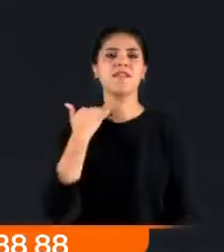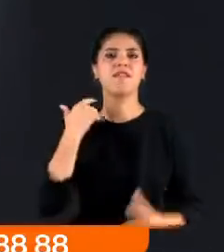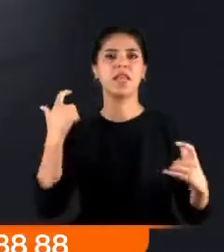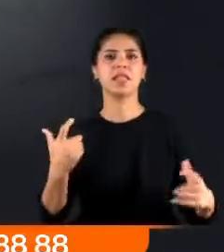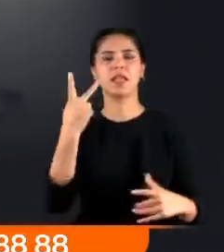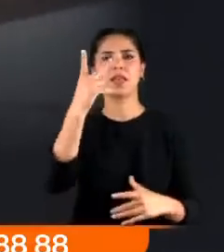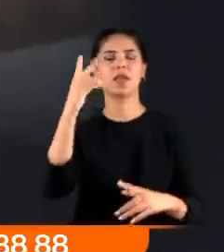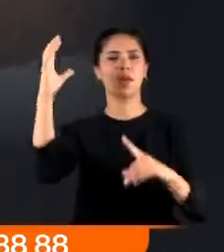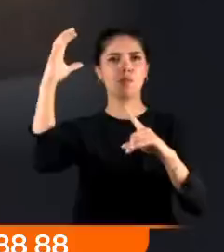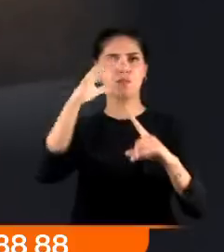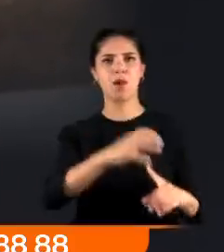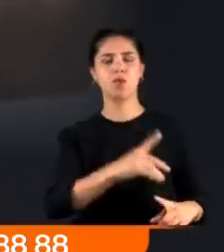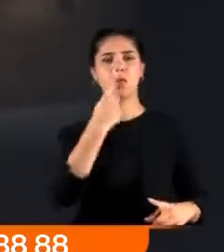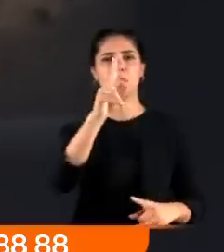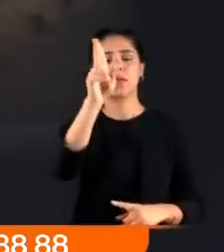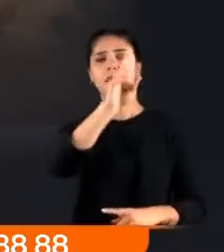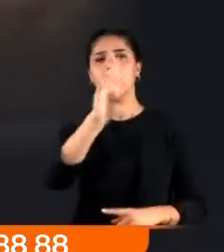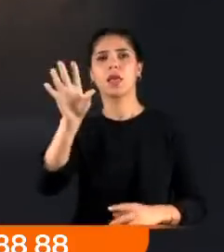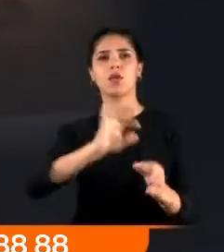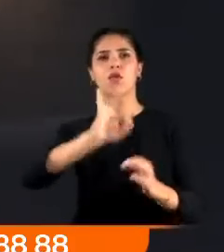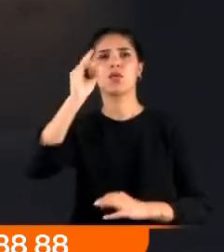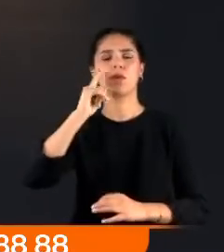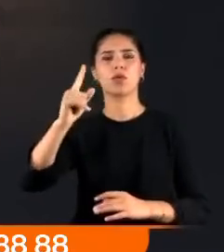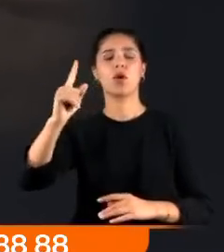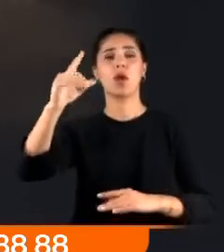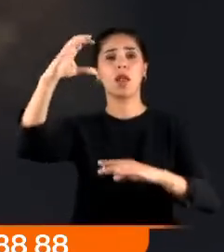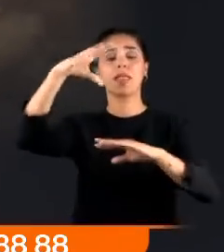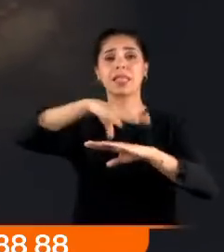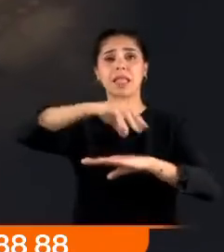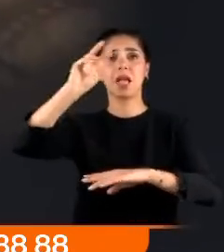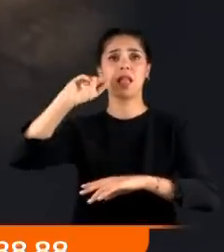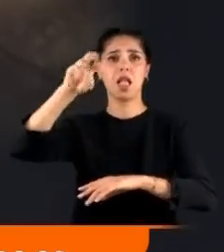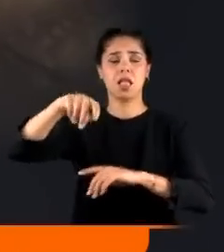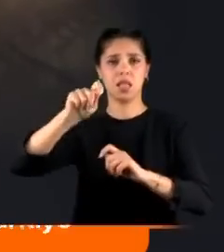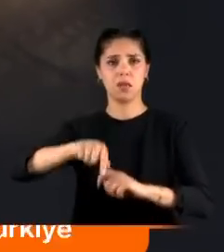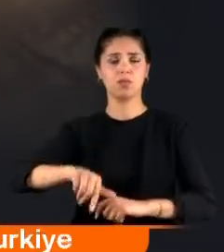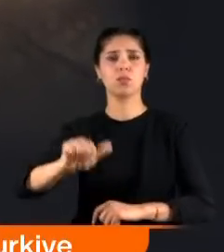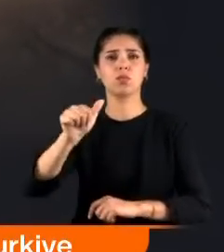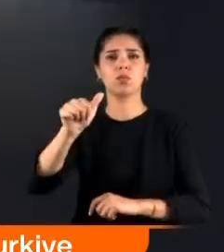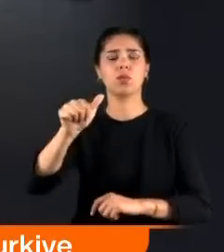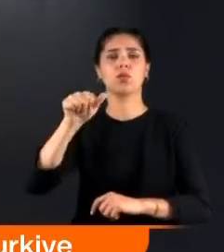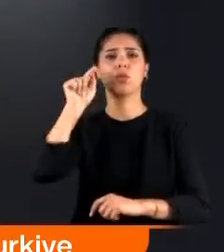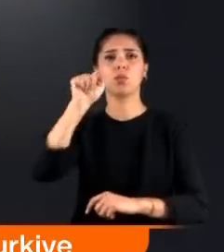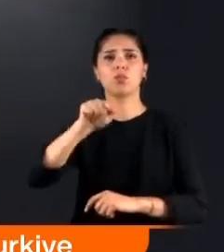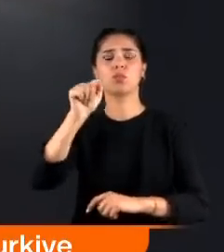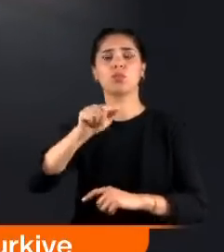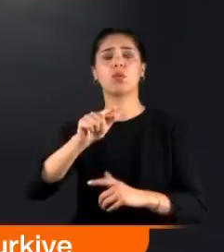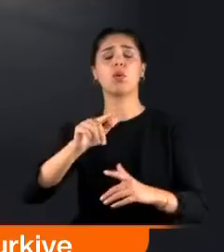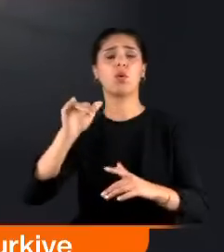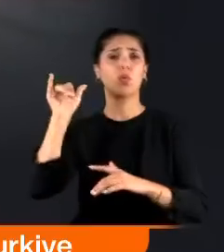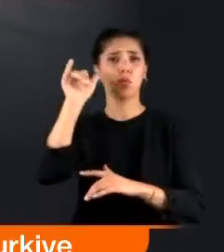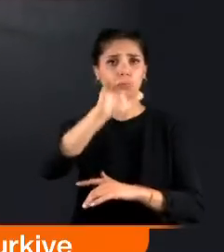Fethiye'de iki paraşütçü 1700 metre yüksekliğindeki Baba Dağ'dan peş peşe atlayış yapıyordu bugün. Ayaklarını yerden kesmişlerdi